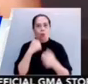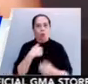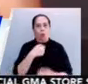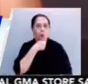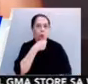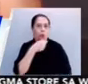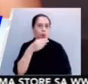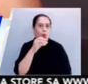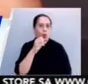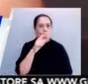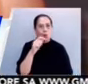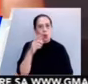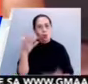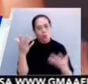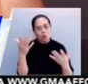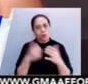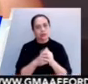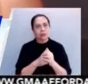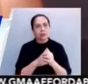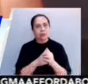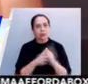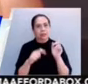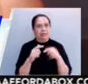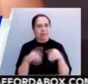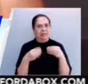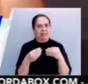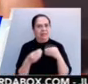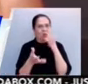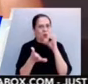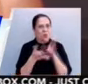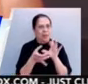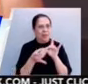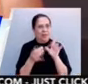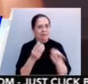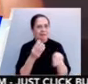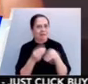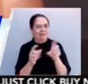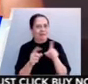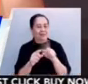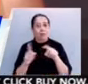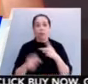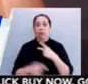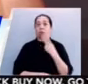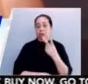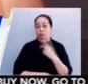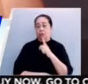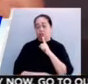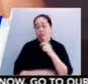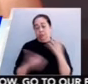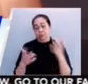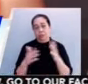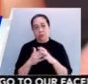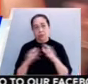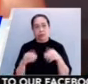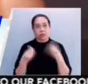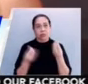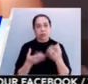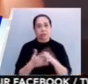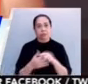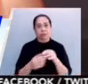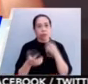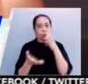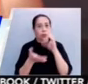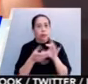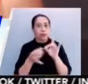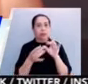like give comments and stuff like that. Pero sa The Voice, it's really, you know, you give comments, give reviews,